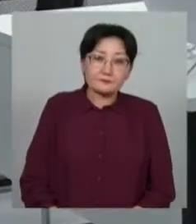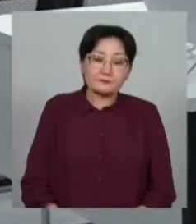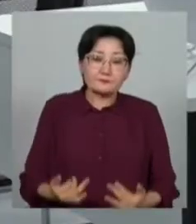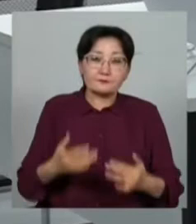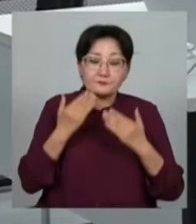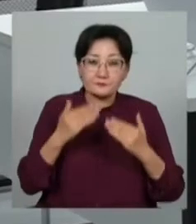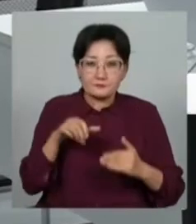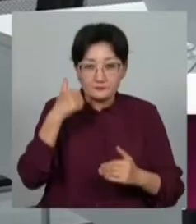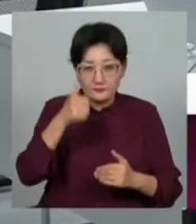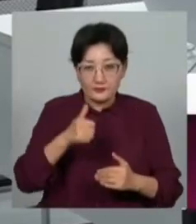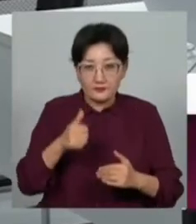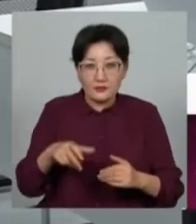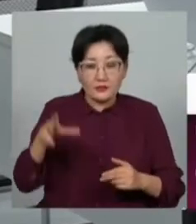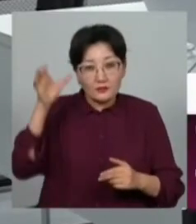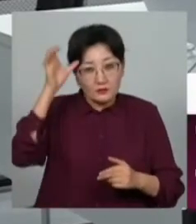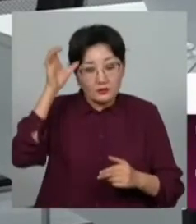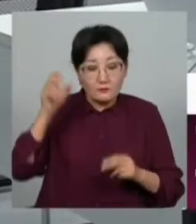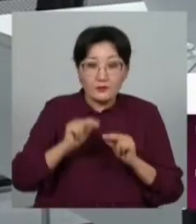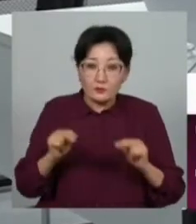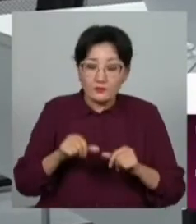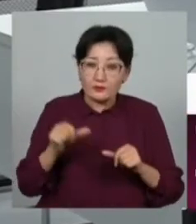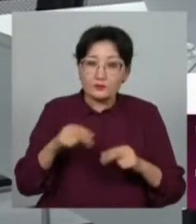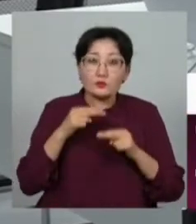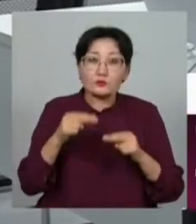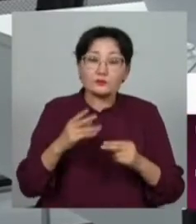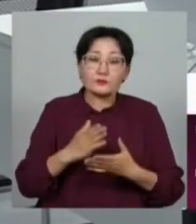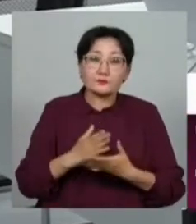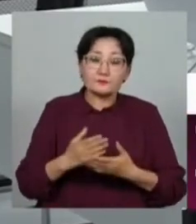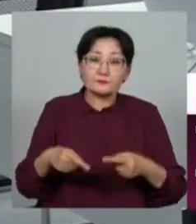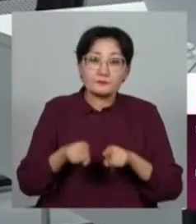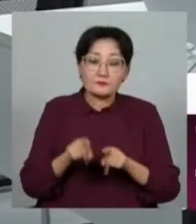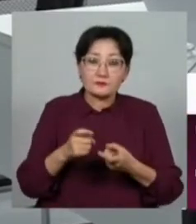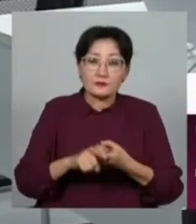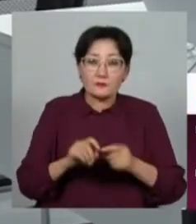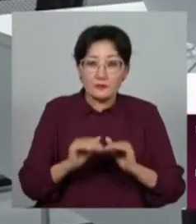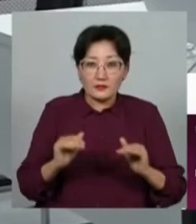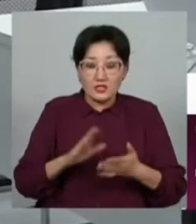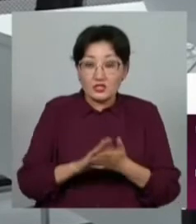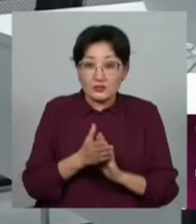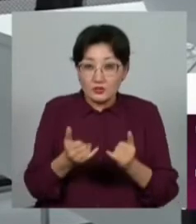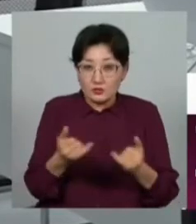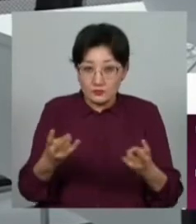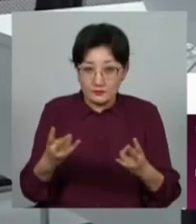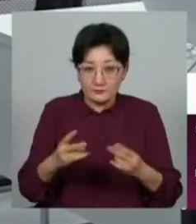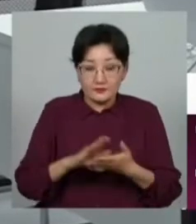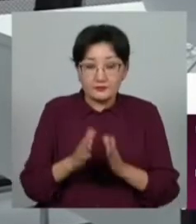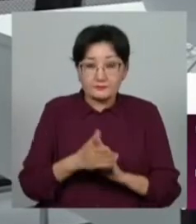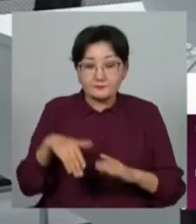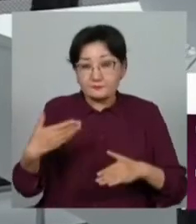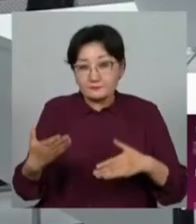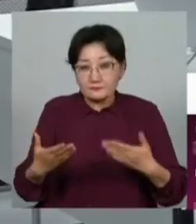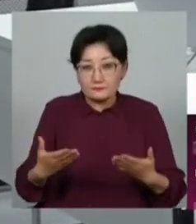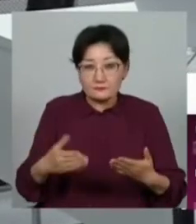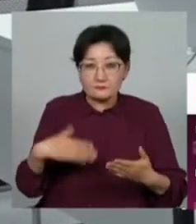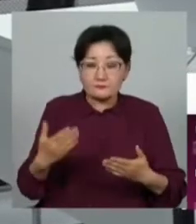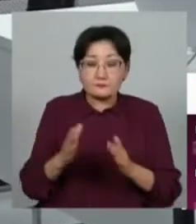Қазір соңғы жылдары ғылым мен білімге көп қатты көңіл бөлініп отыр. Осыған байланысты балалар жағдай жасау керек. Жағдай жасаған кезде жан жақты.